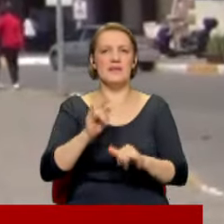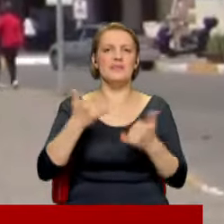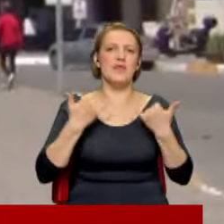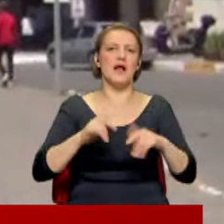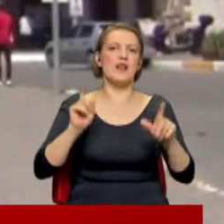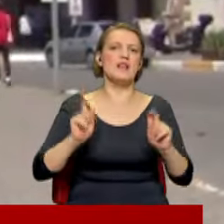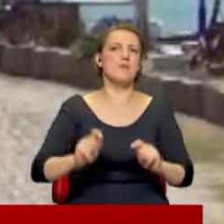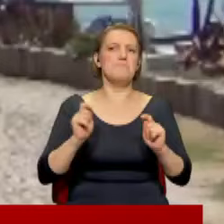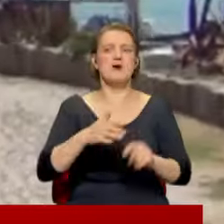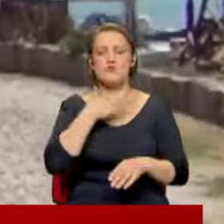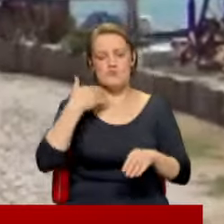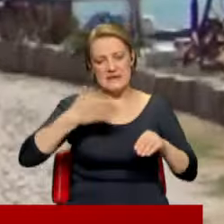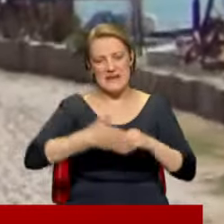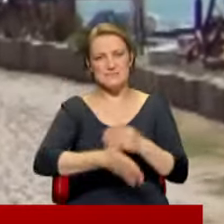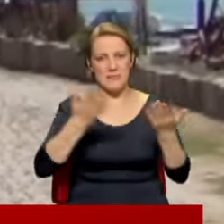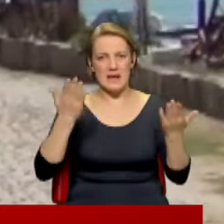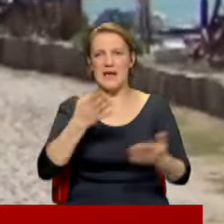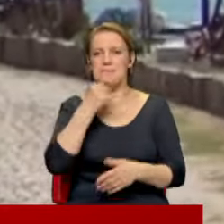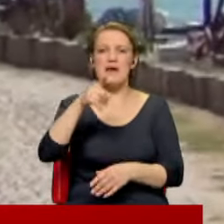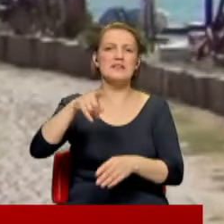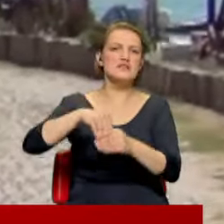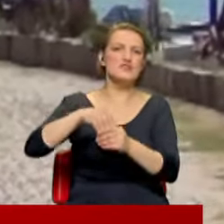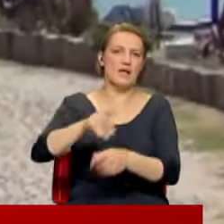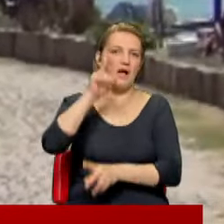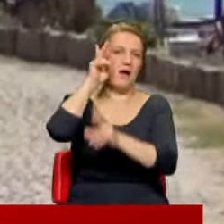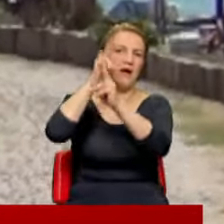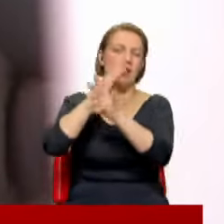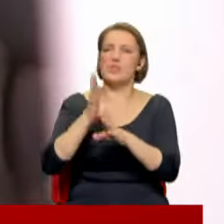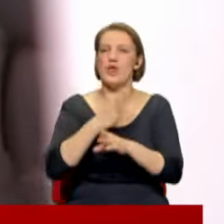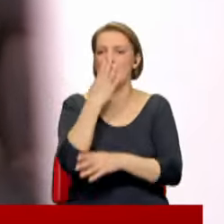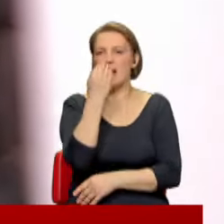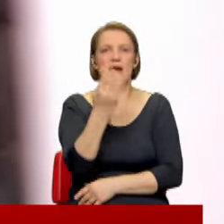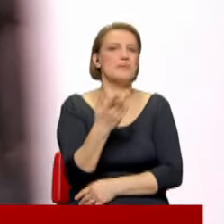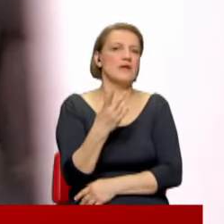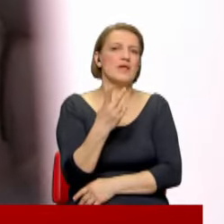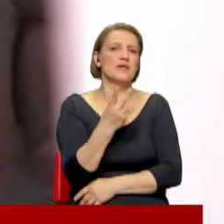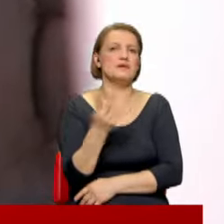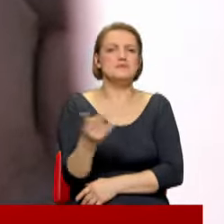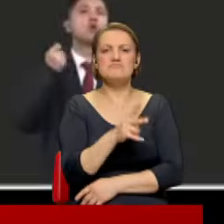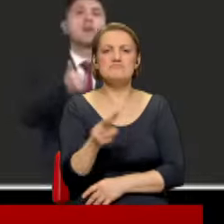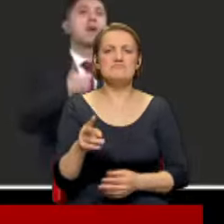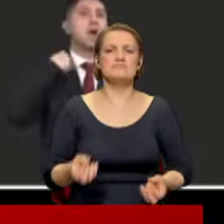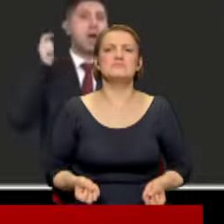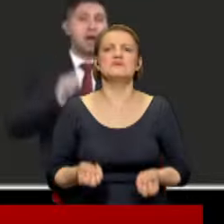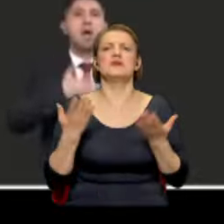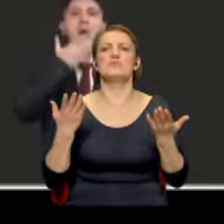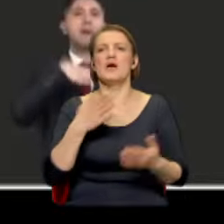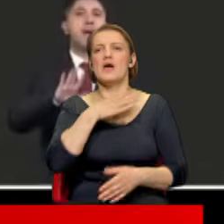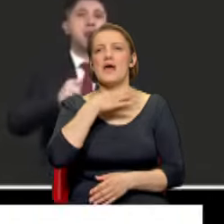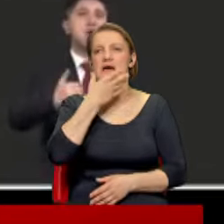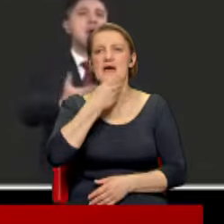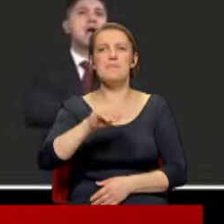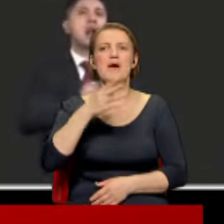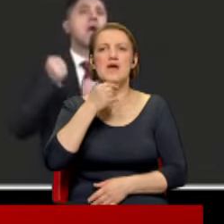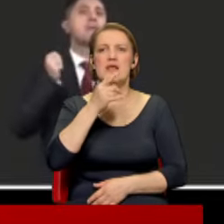tatil yapabilmek de kurban kesebilmek de emekli için hayal. Çünkü ikramiyesi ikisine de yetmiyor. Emekli